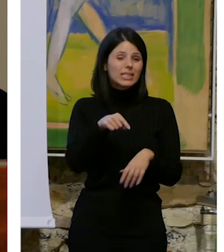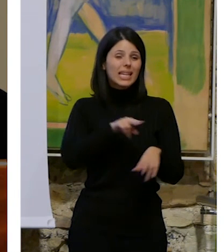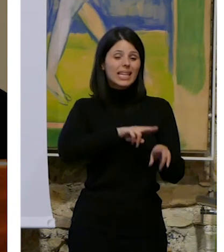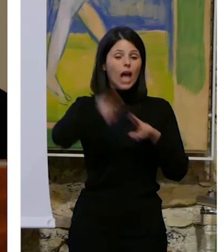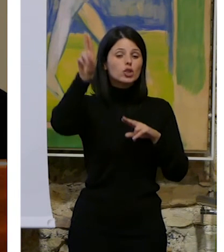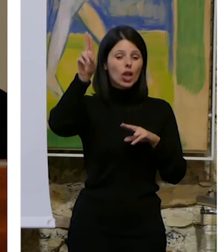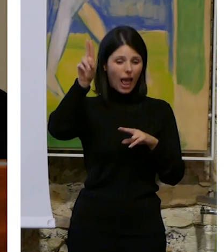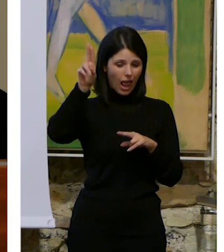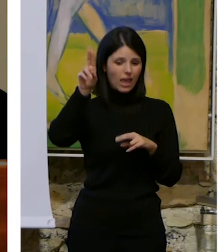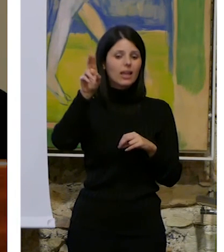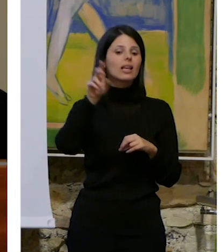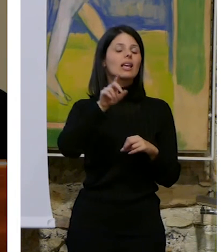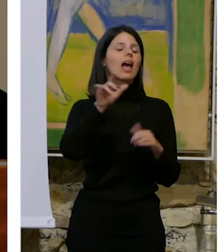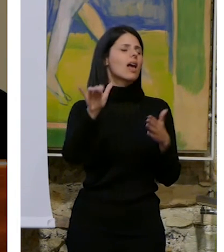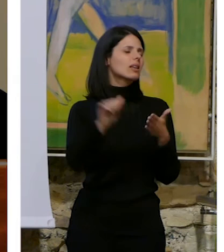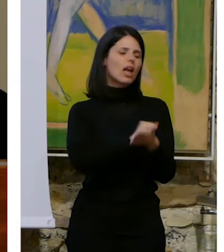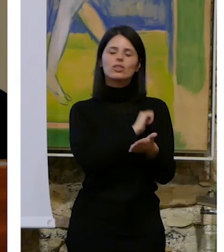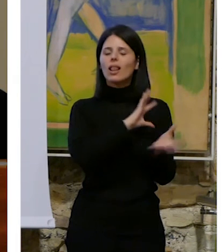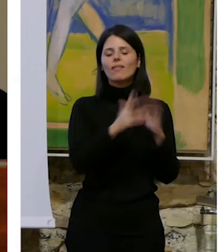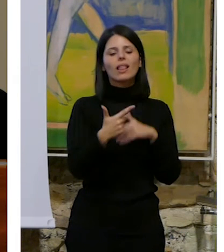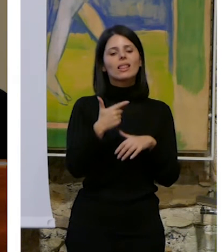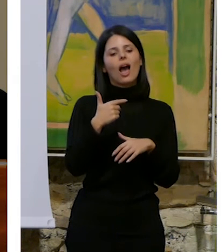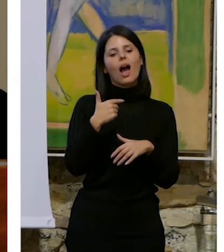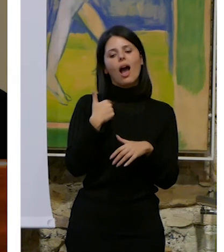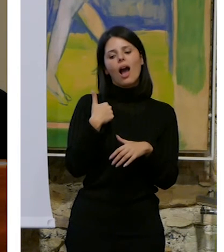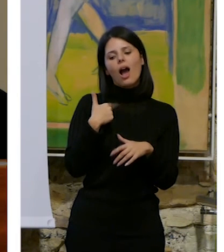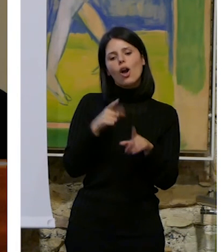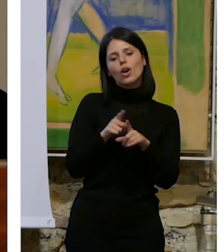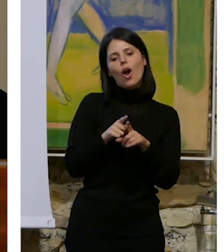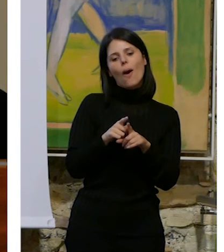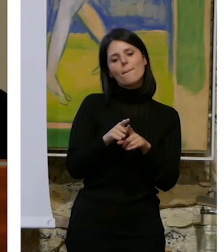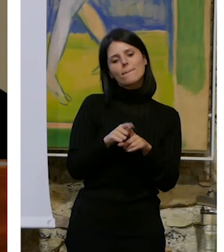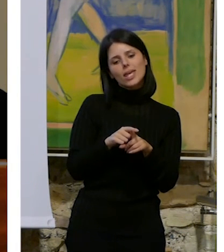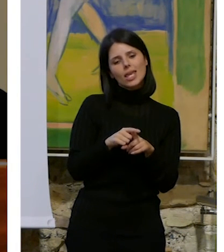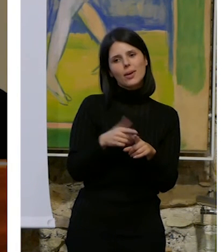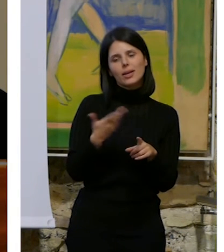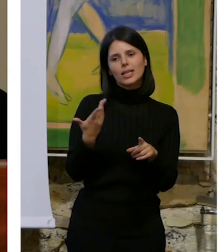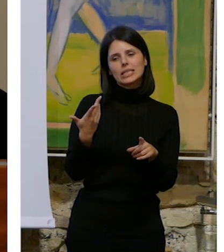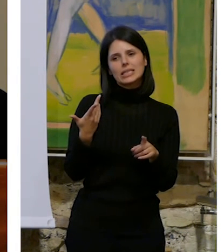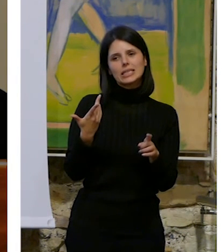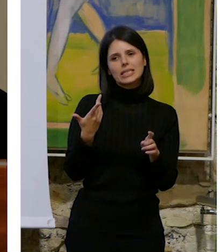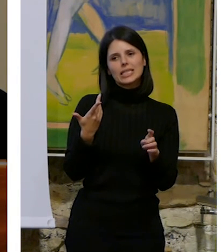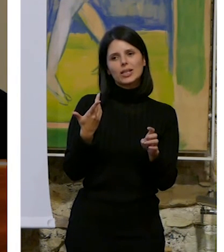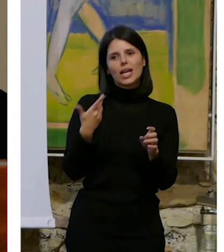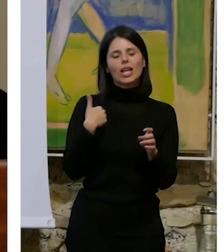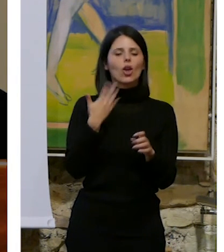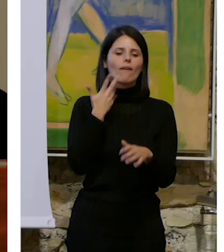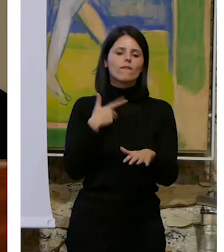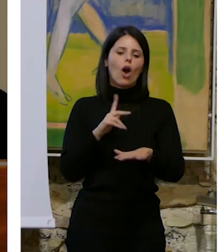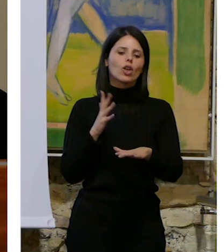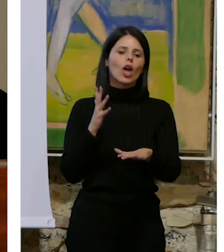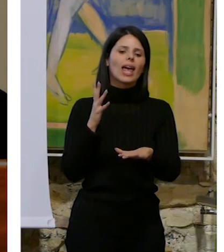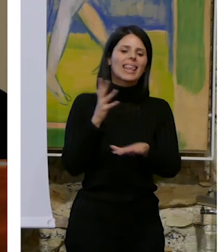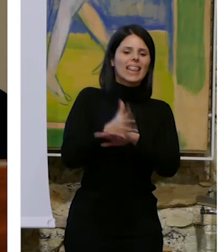oggi viene recuperata una seconda volta in modo da stracciaculi, e parlo, non voglio intervenire